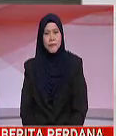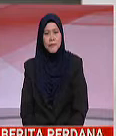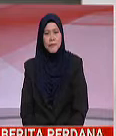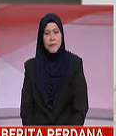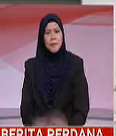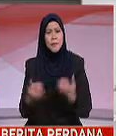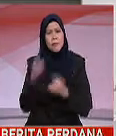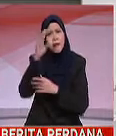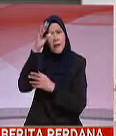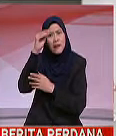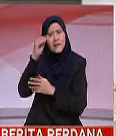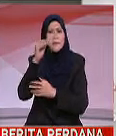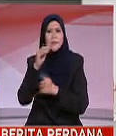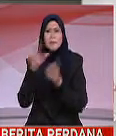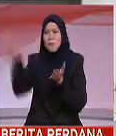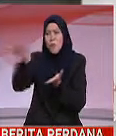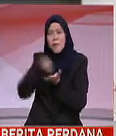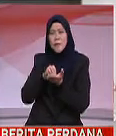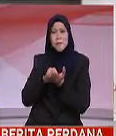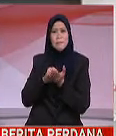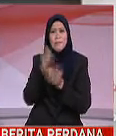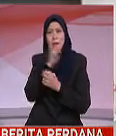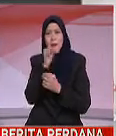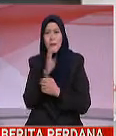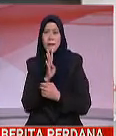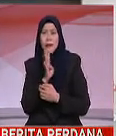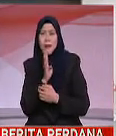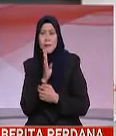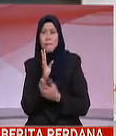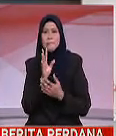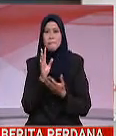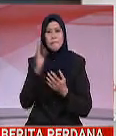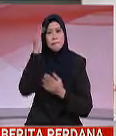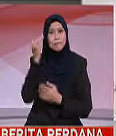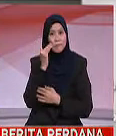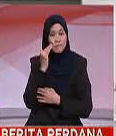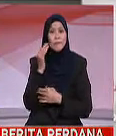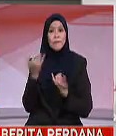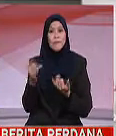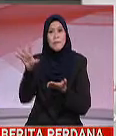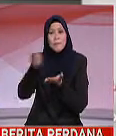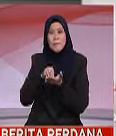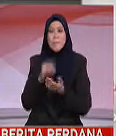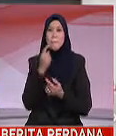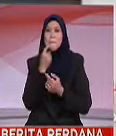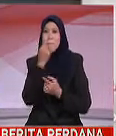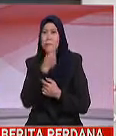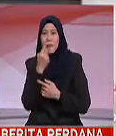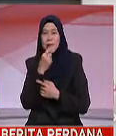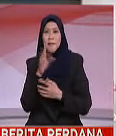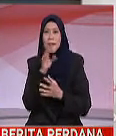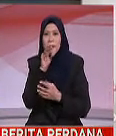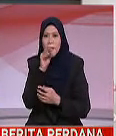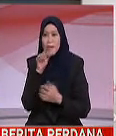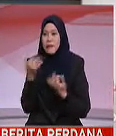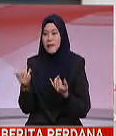Aksi seorang lelaki meniru percakapan artis Korea raih perhatian ramai. Bakat meniru gerak bibir pelakon dalam slot filem itu